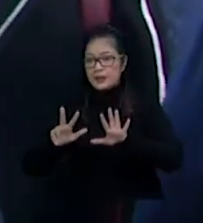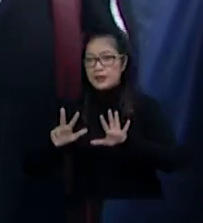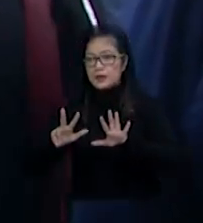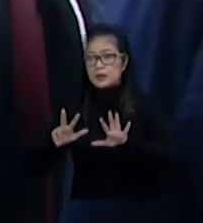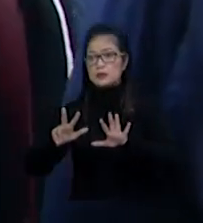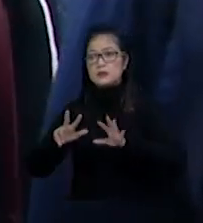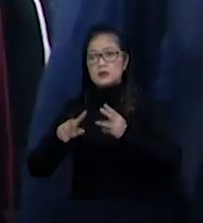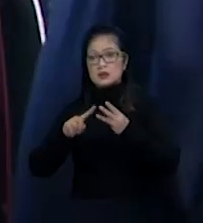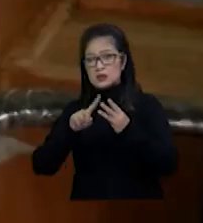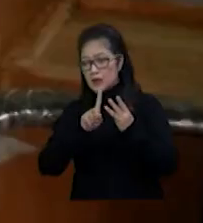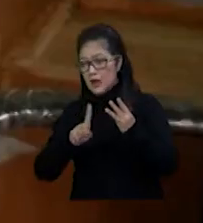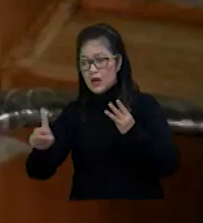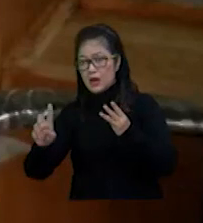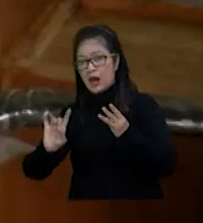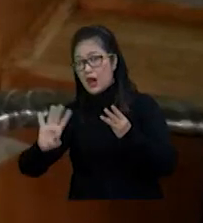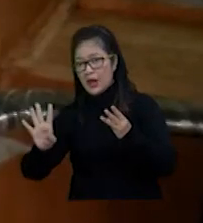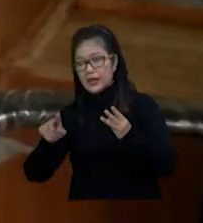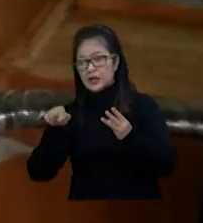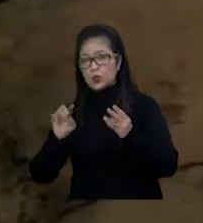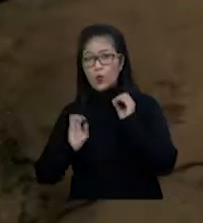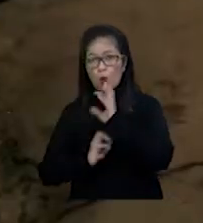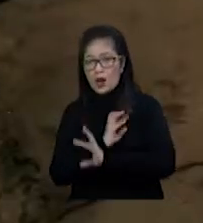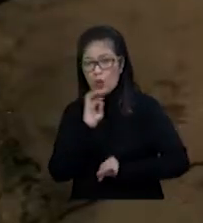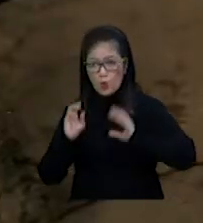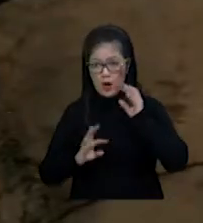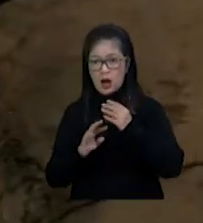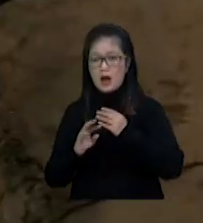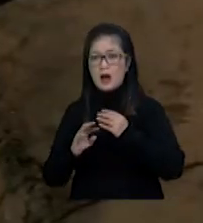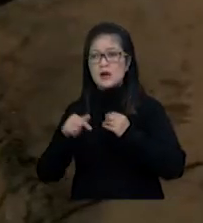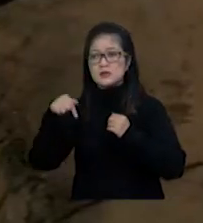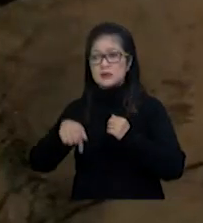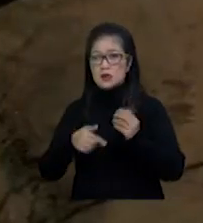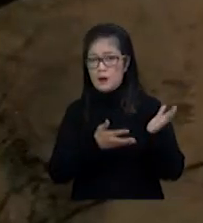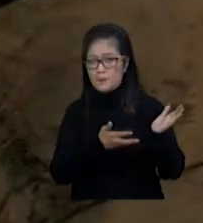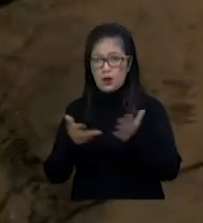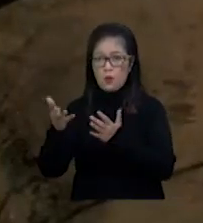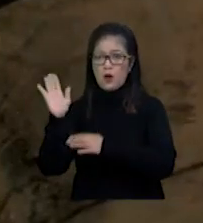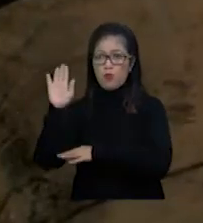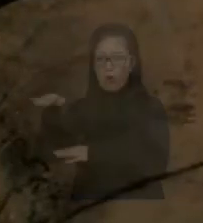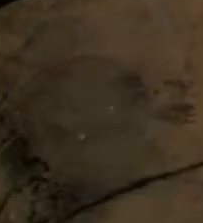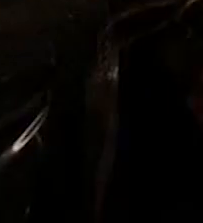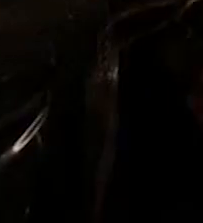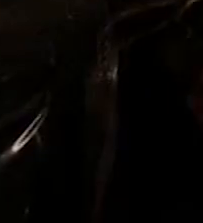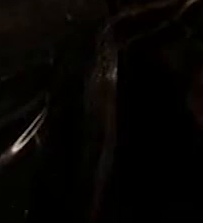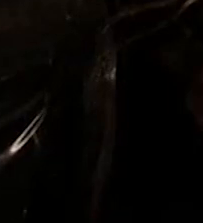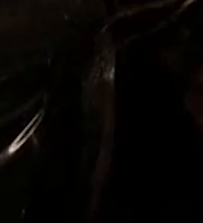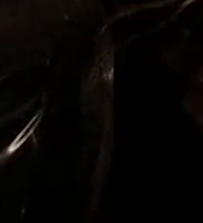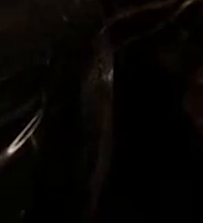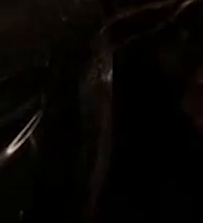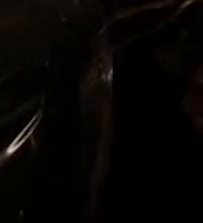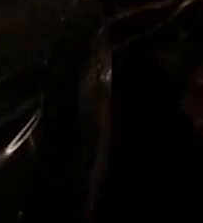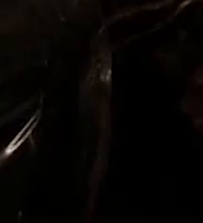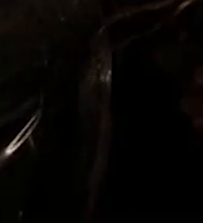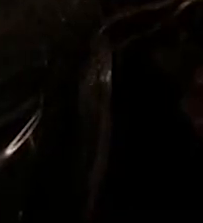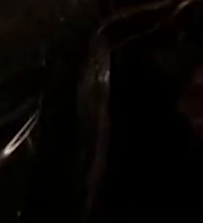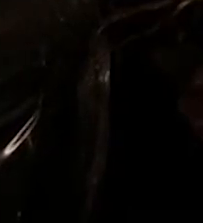lainnya ini mengalami luka-luka dan kondisinya kini sudah diperbolehkan pulang usai mendapatkan perawatan intensif di Rumah Sakit Prikasih